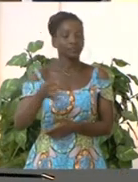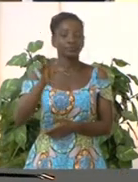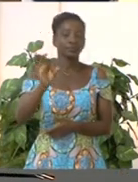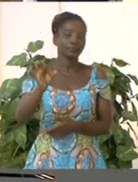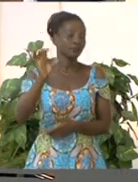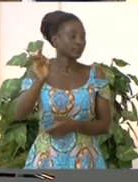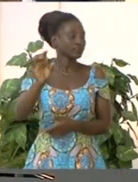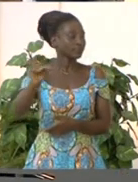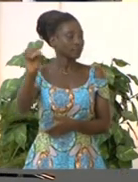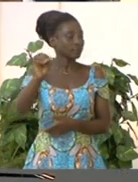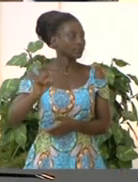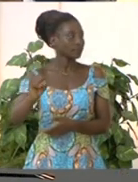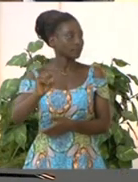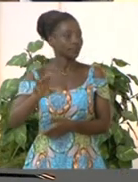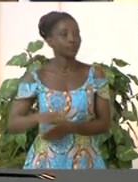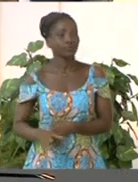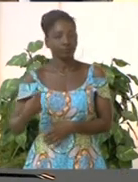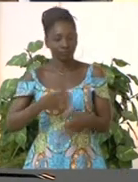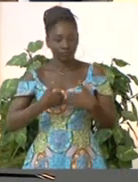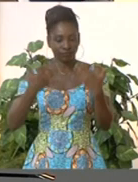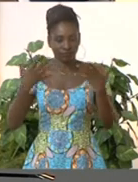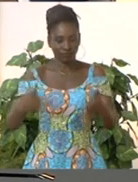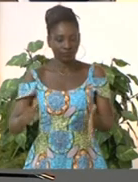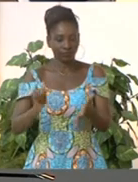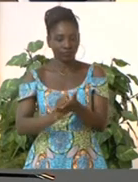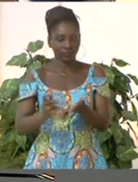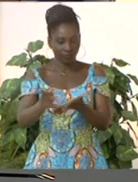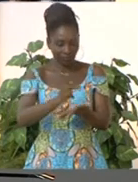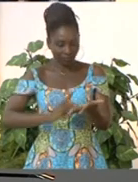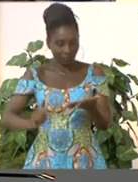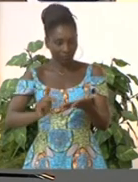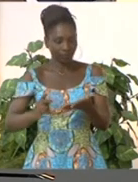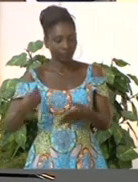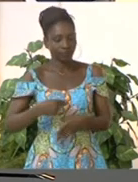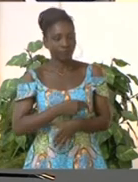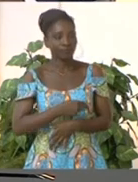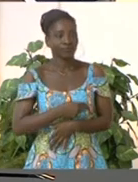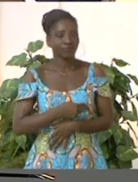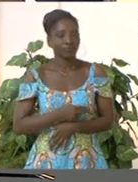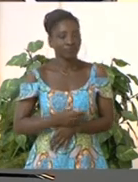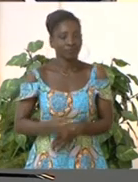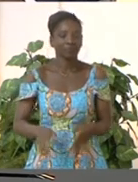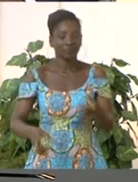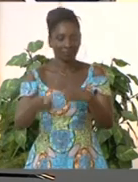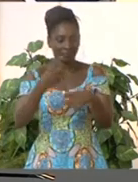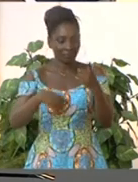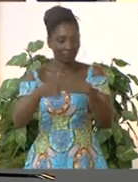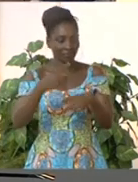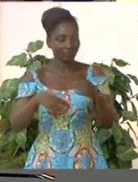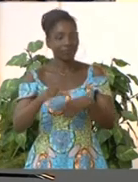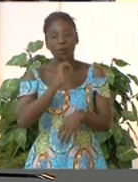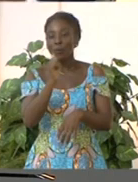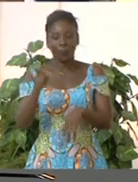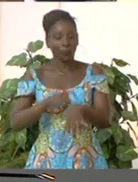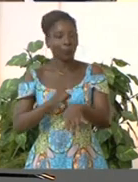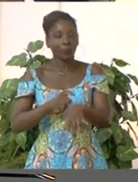nous sommes à la fin de la première étape on se retrouve à quelques temps quelques espaces pas d'un précise pour